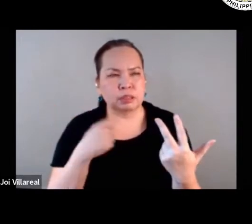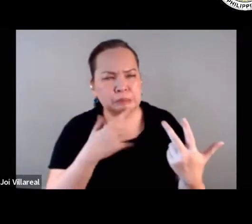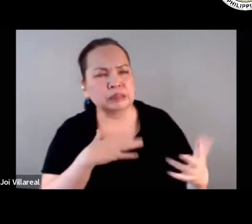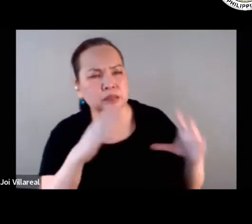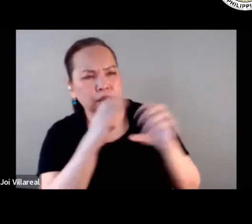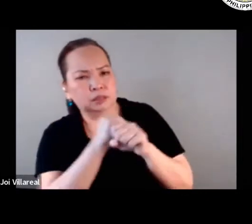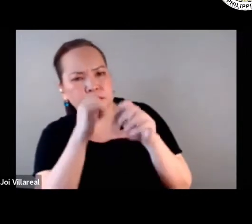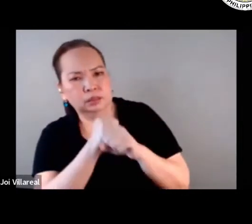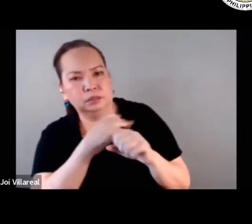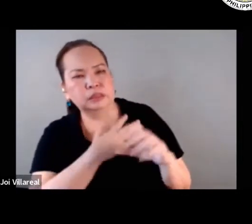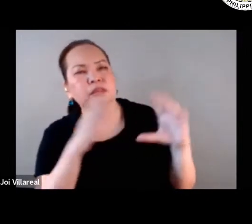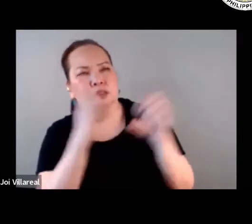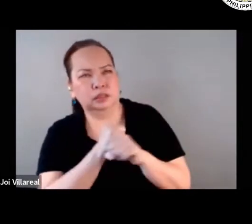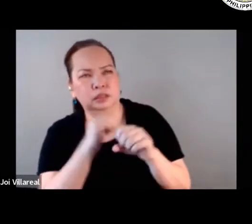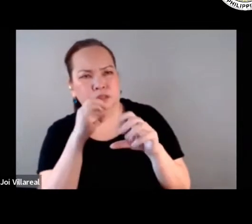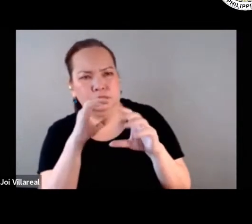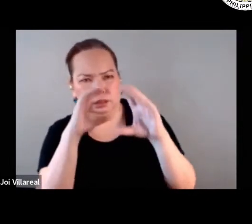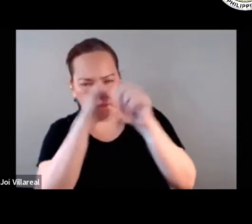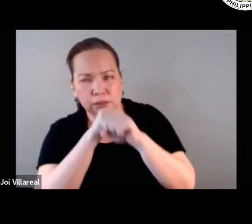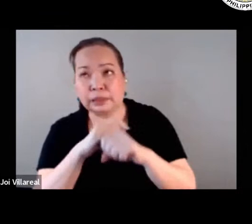ito na nga po yun. Okay.